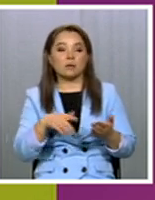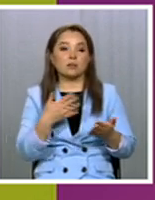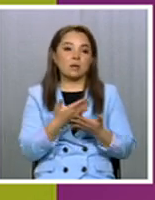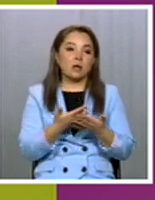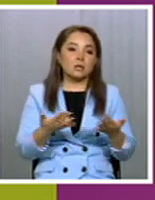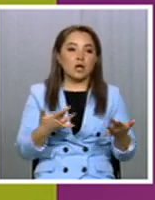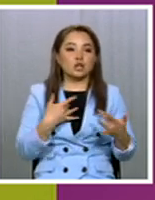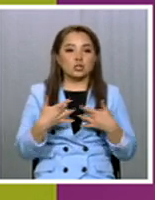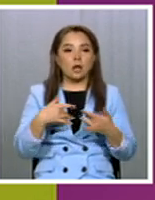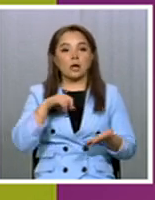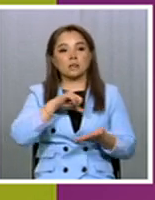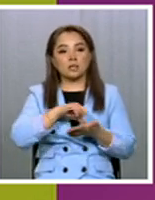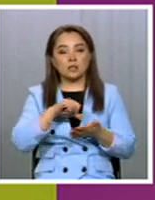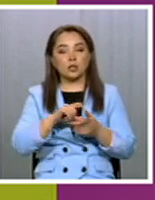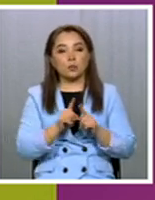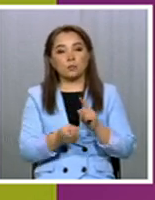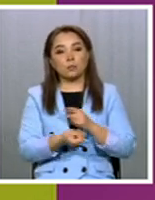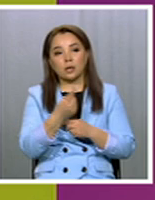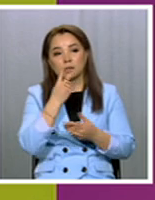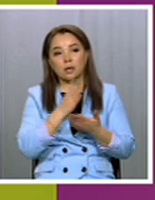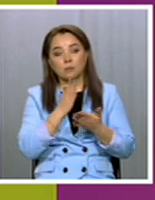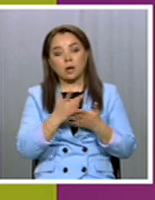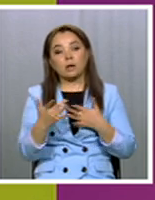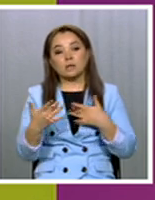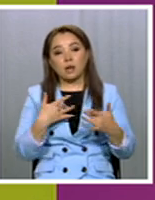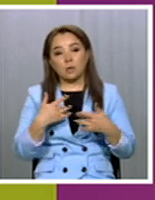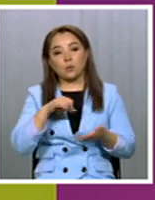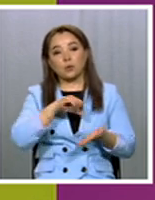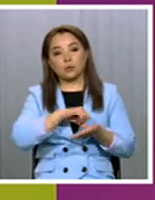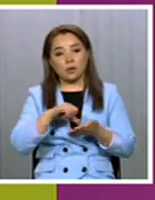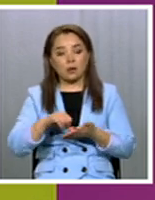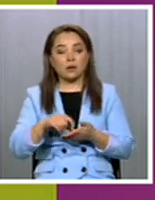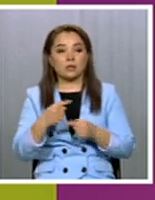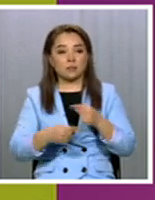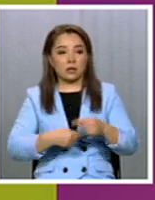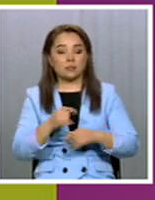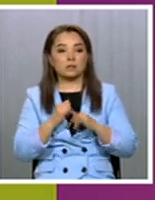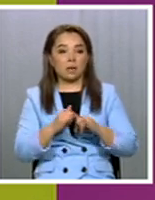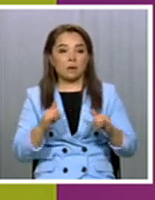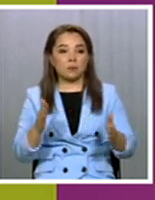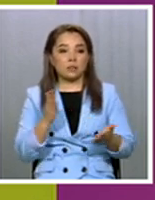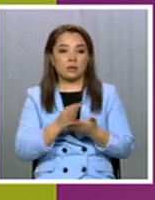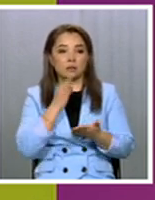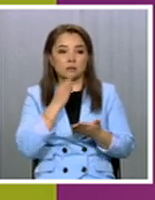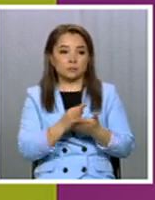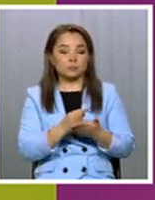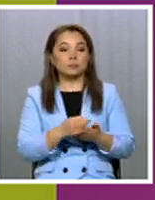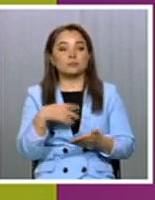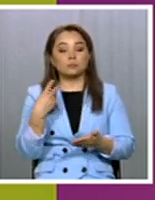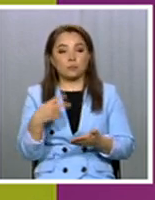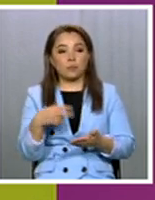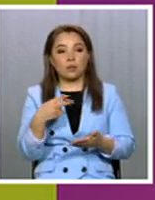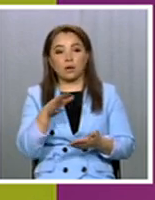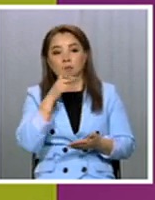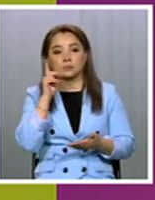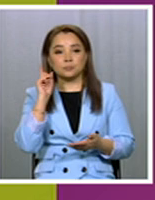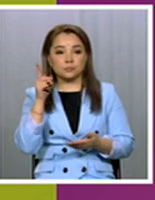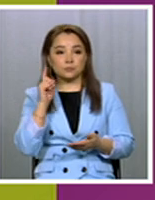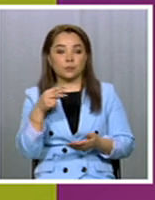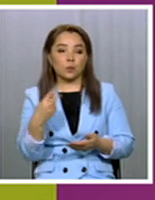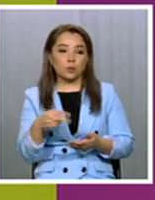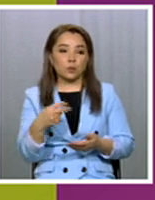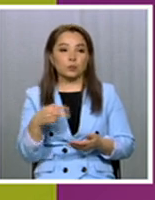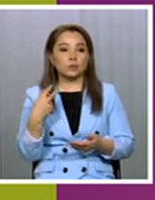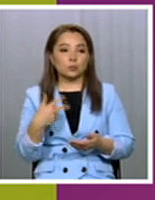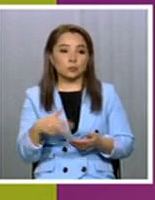жанрлардағы шығармалар пайда болды. Драматургия қарыштап дамыды. 20-шы ғасырдың 20-шы